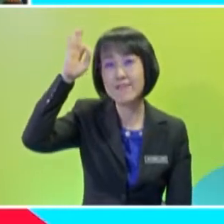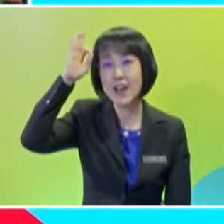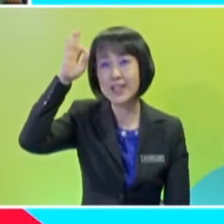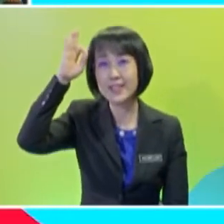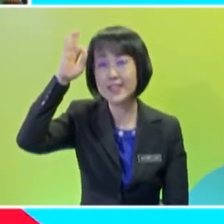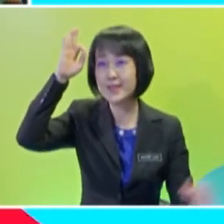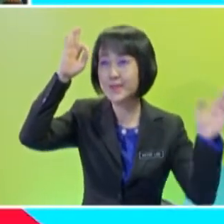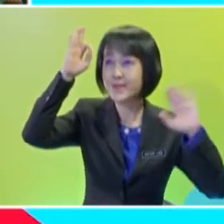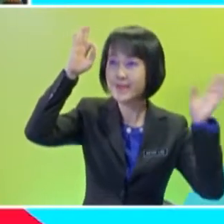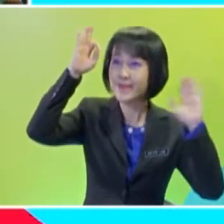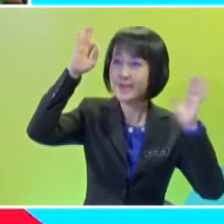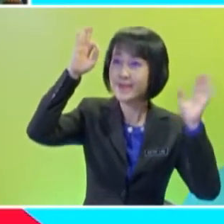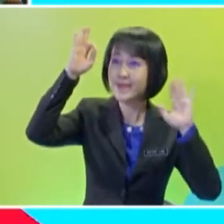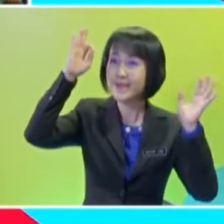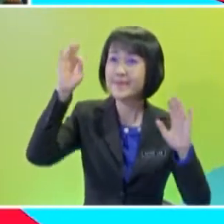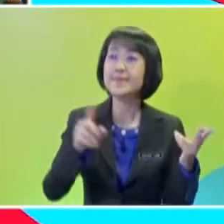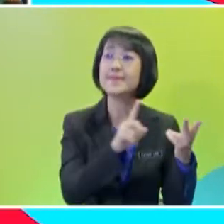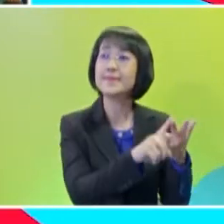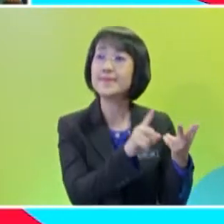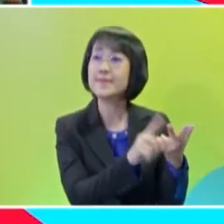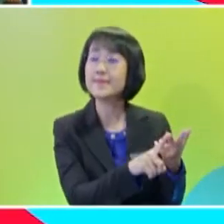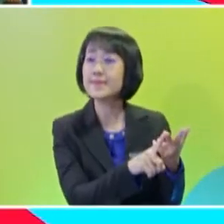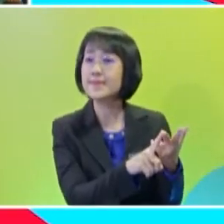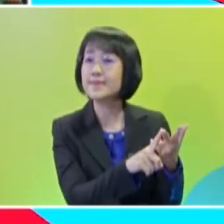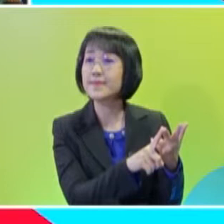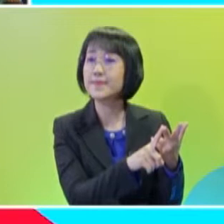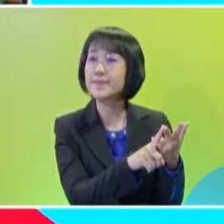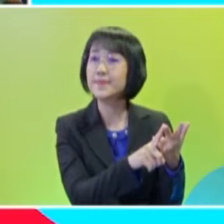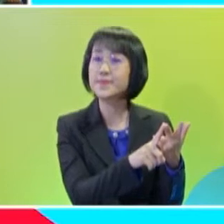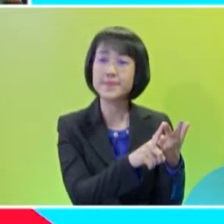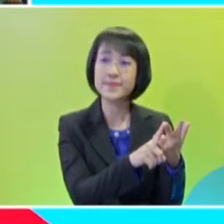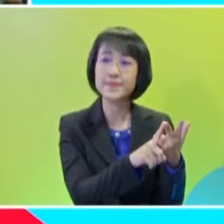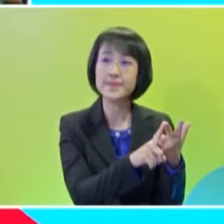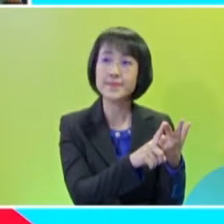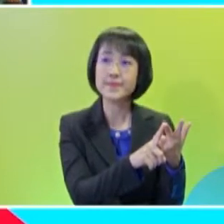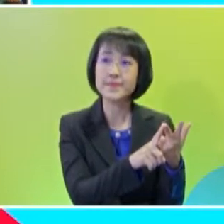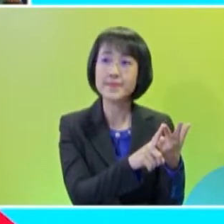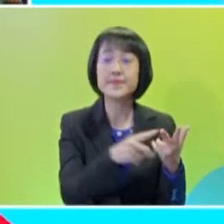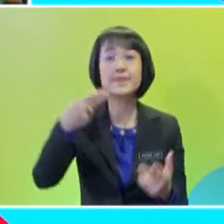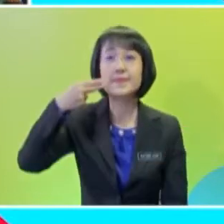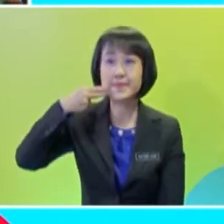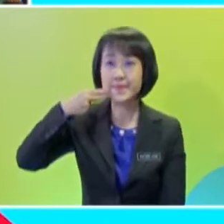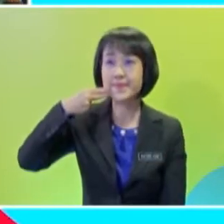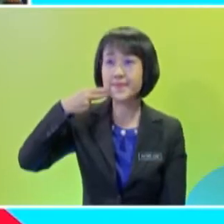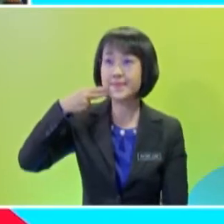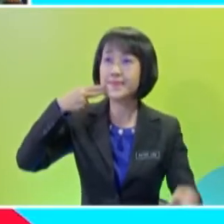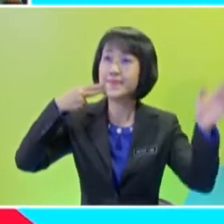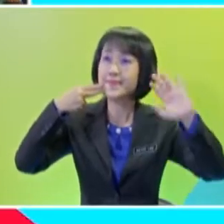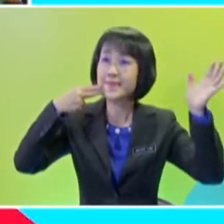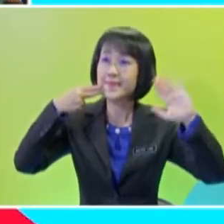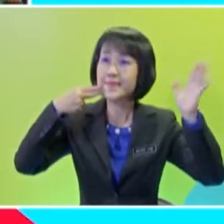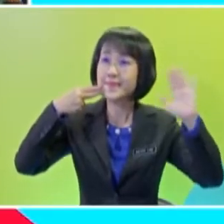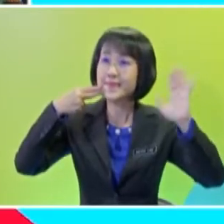oke yang ketiga ah Farida hai oke yang ketiga adalah Hidayah oke hai Hidayat